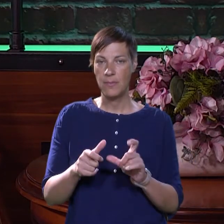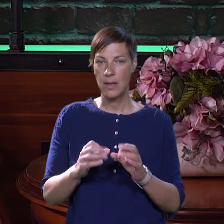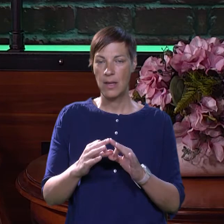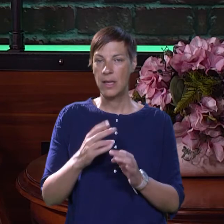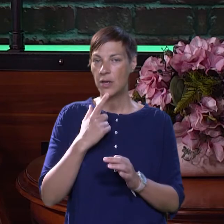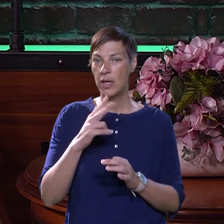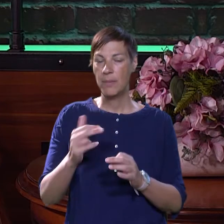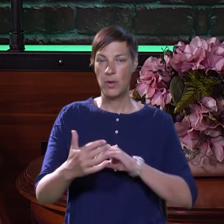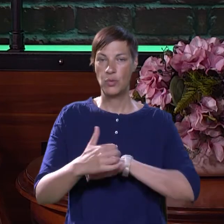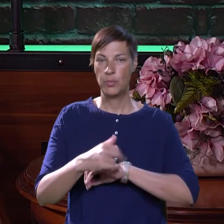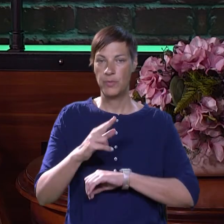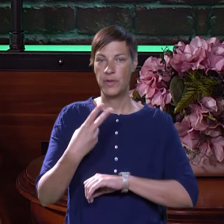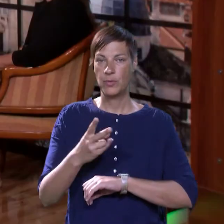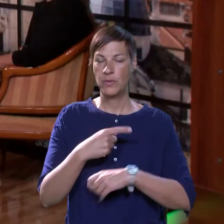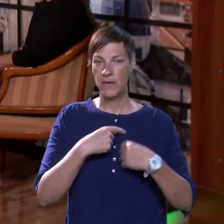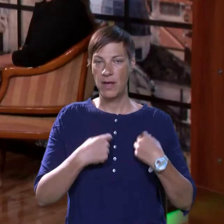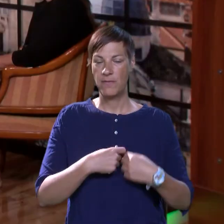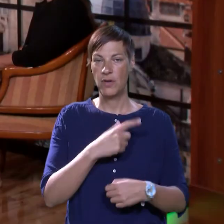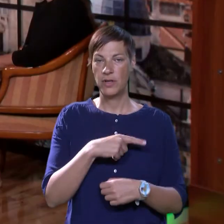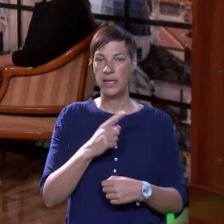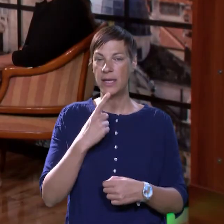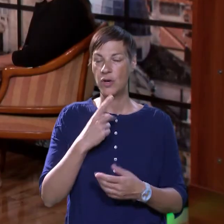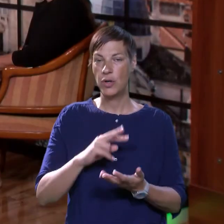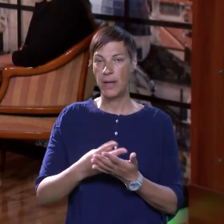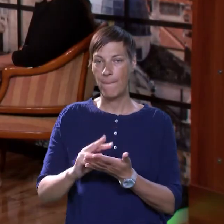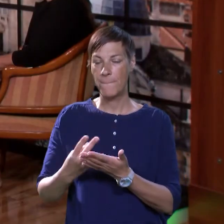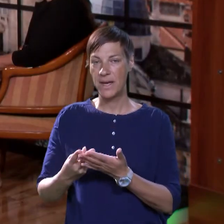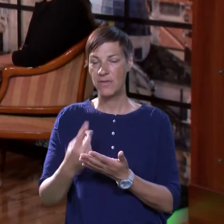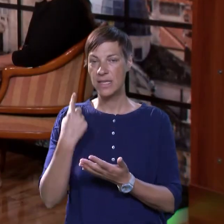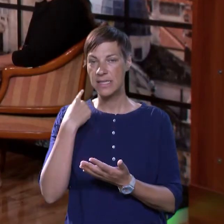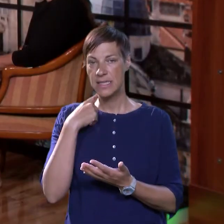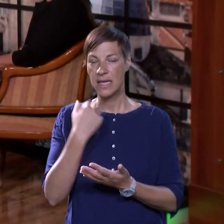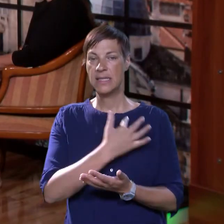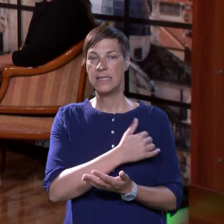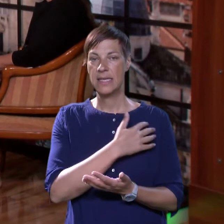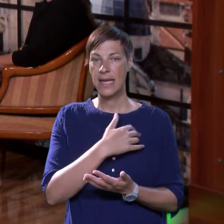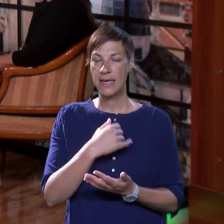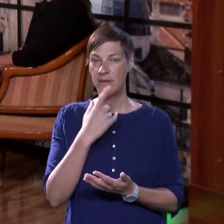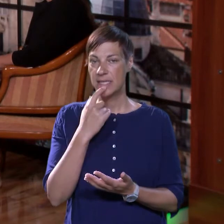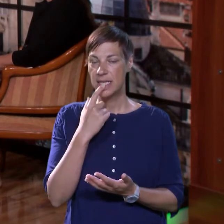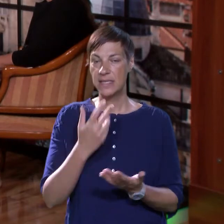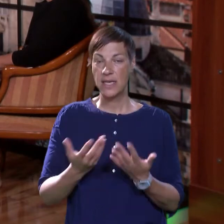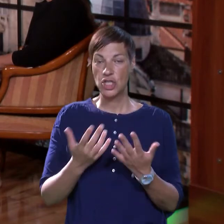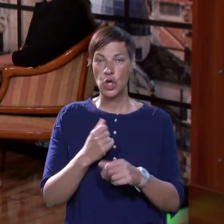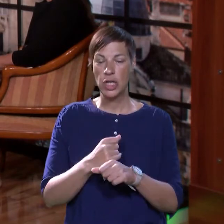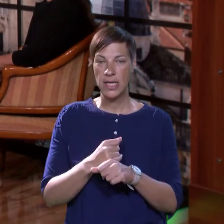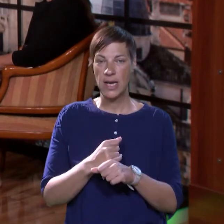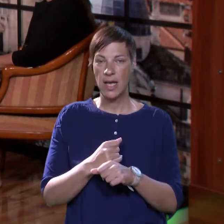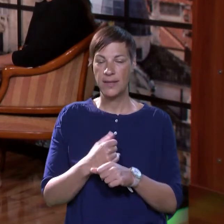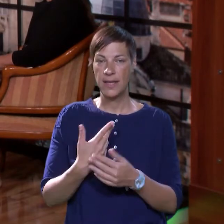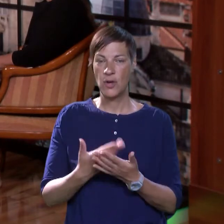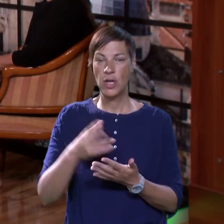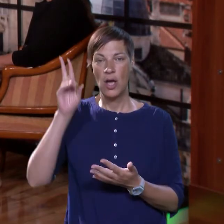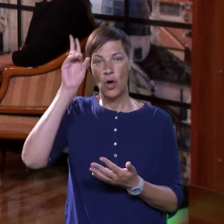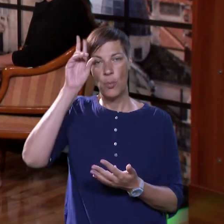koja ima recimo u Dubrovniku dva volontera koji prevode sadržaj sa engleskog na hrvatski jezik. A što oni rade? Oni